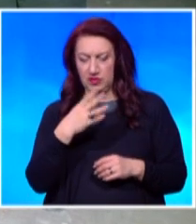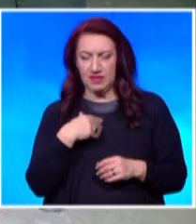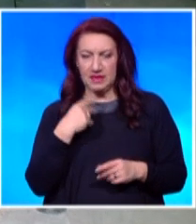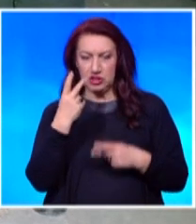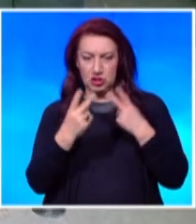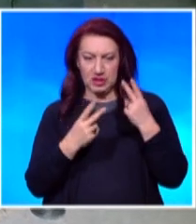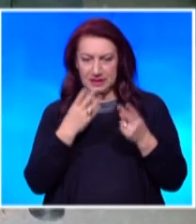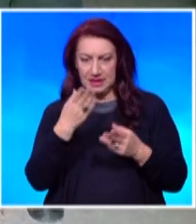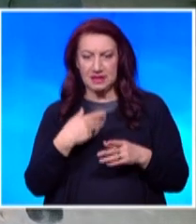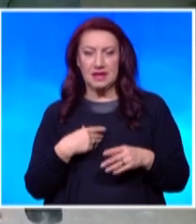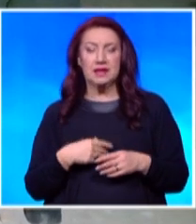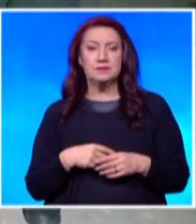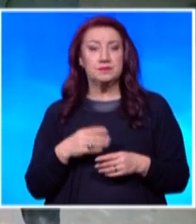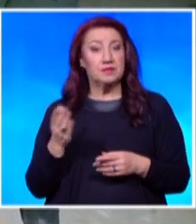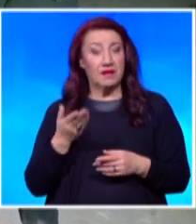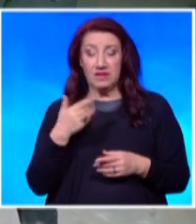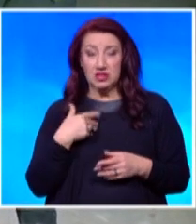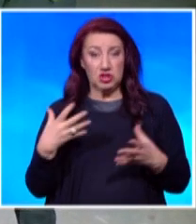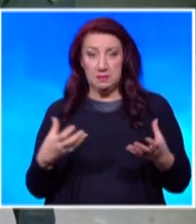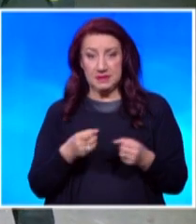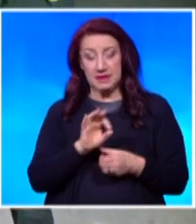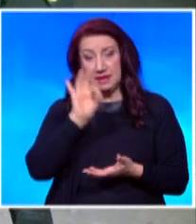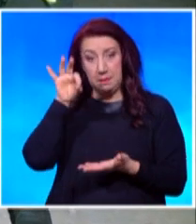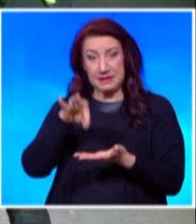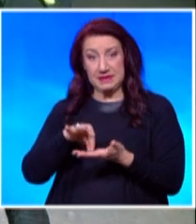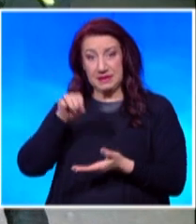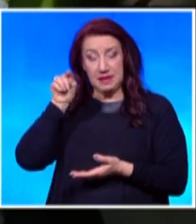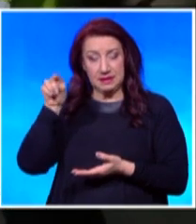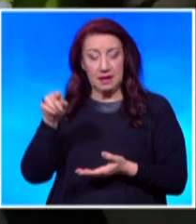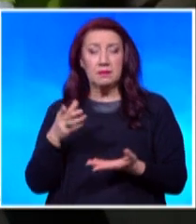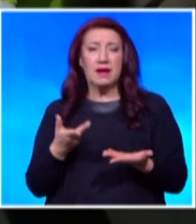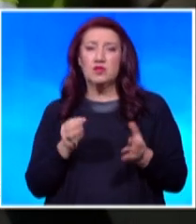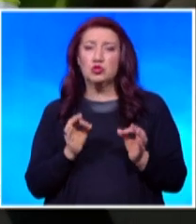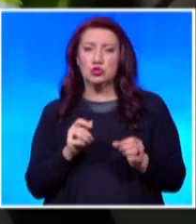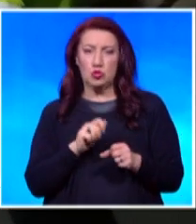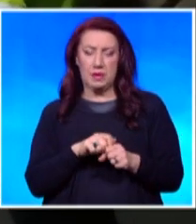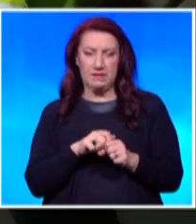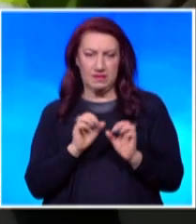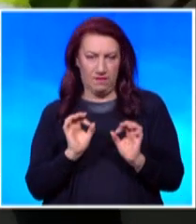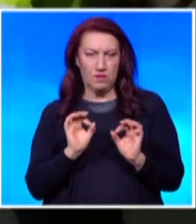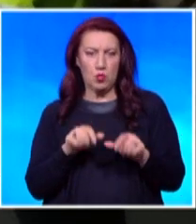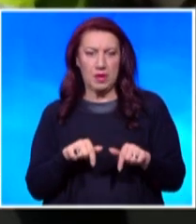ги. Вече са там. Какво всъщност правят в момента вашите колеги? В момента